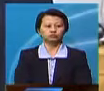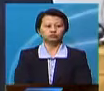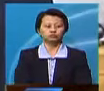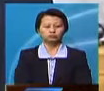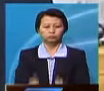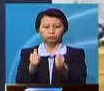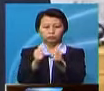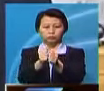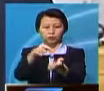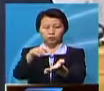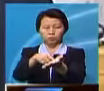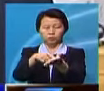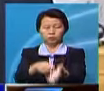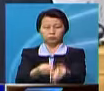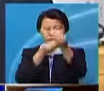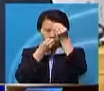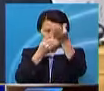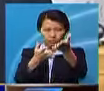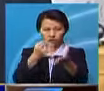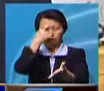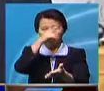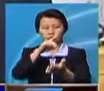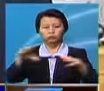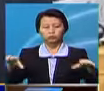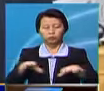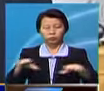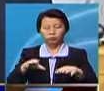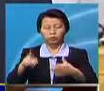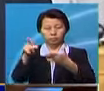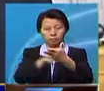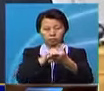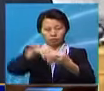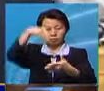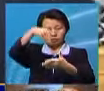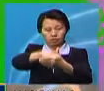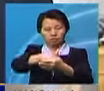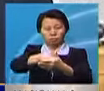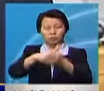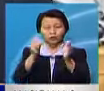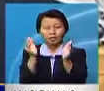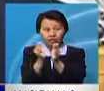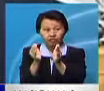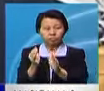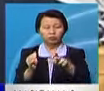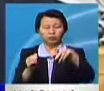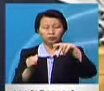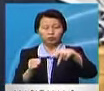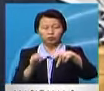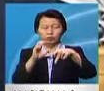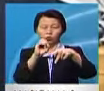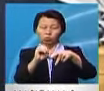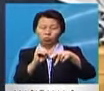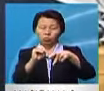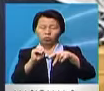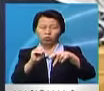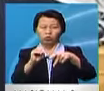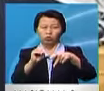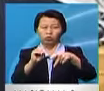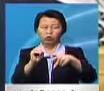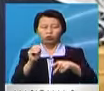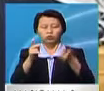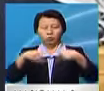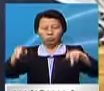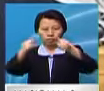Dengan ini diumumkan bagi menjalankan PRK P0 Kuala Kangsar Perak